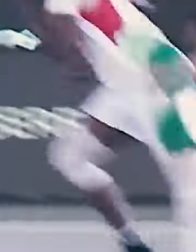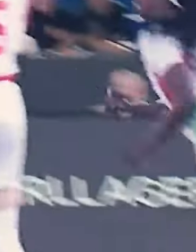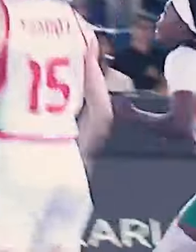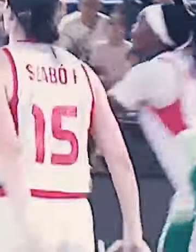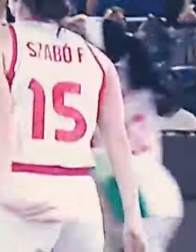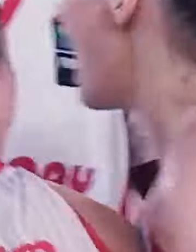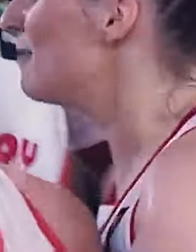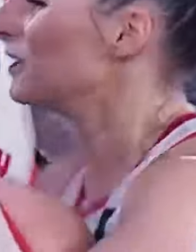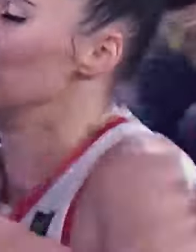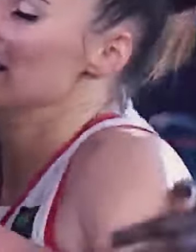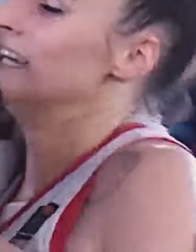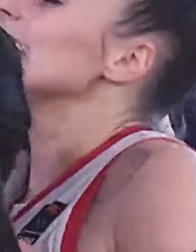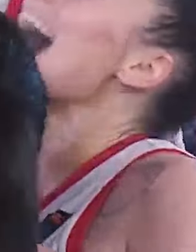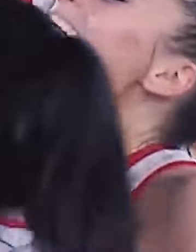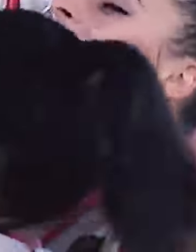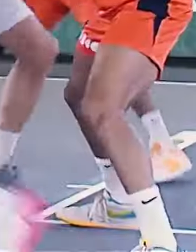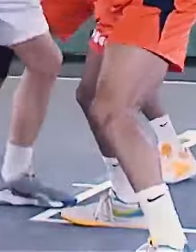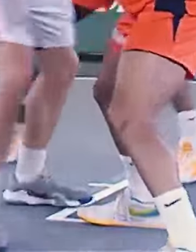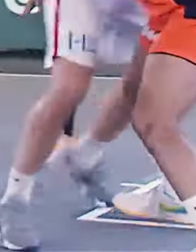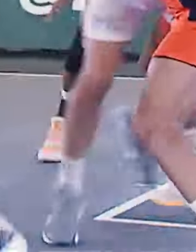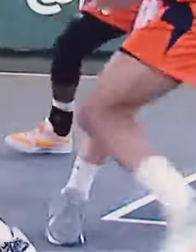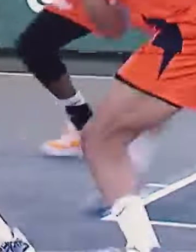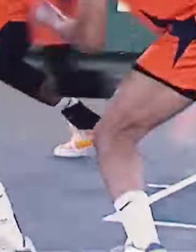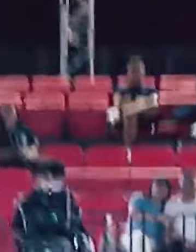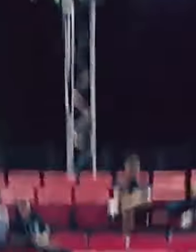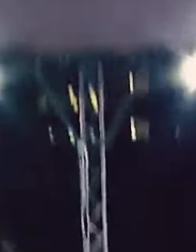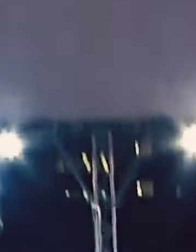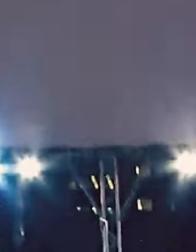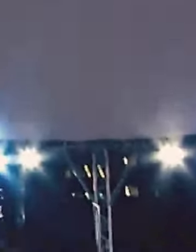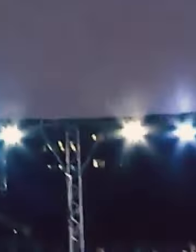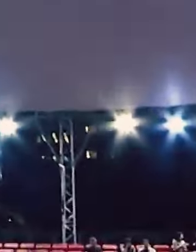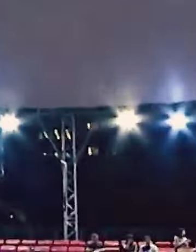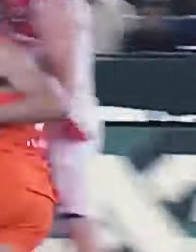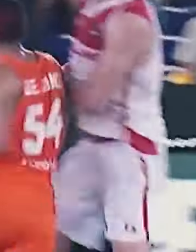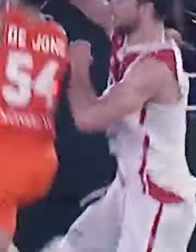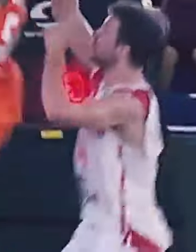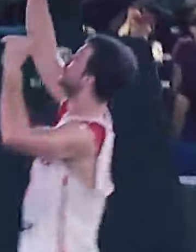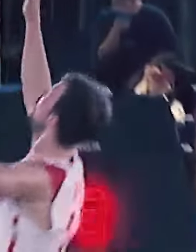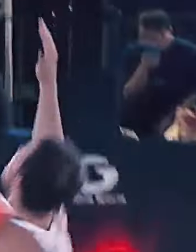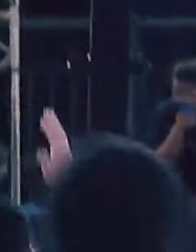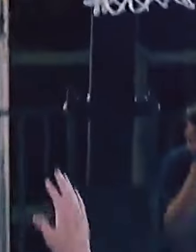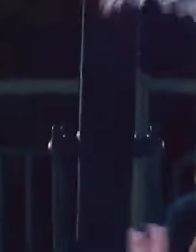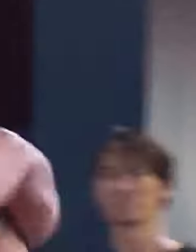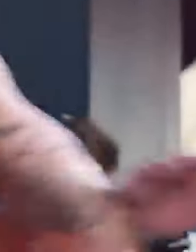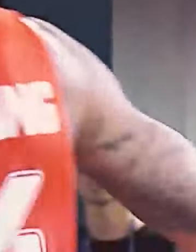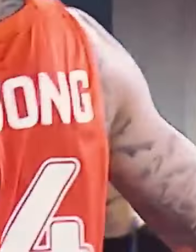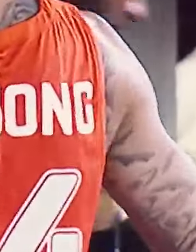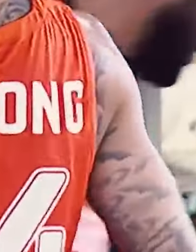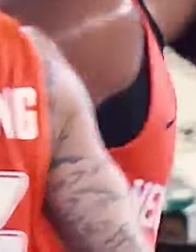女子各八支顶尖队伍力求争胜，誓要夺得巴黎奥运入场券。